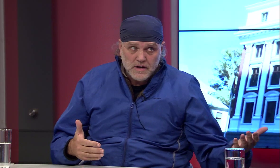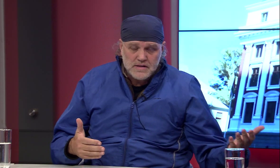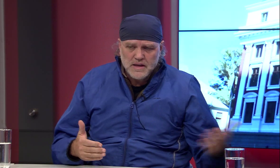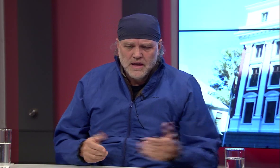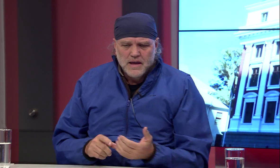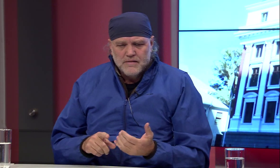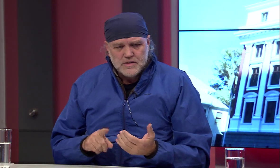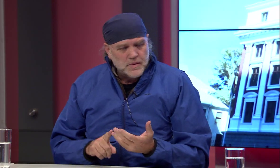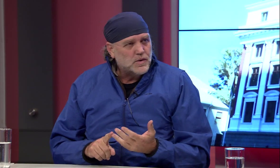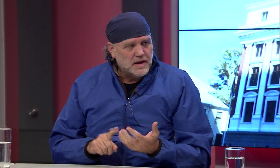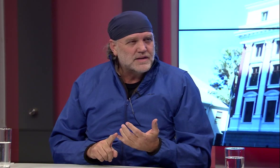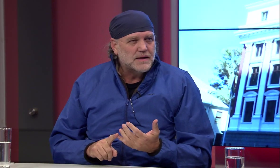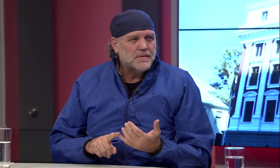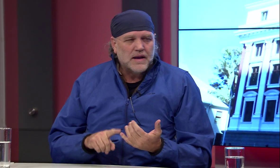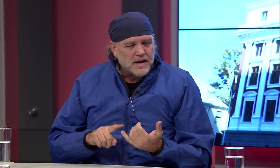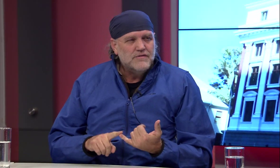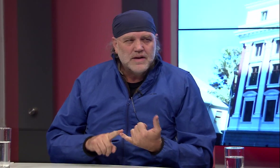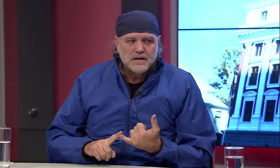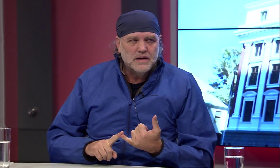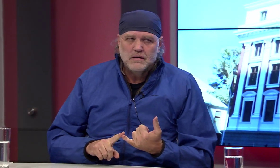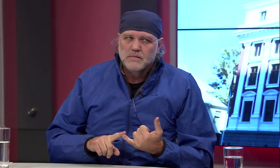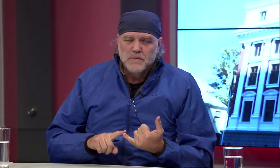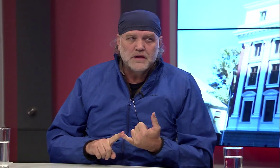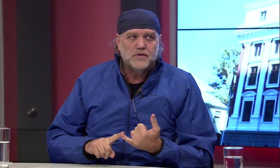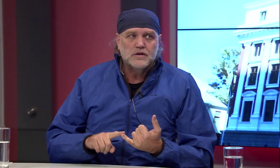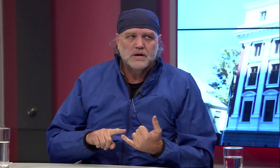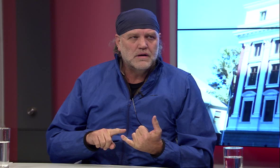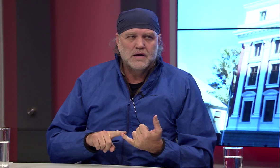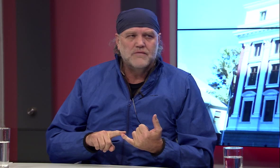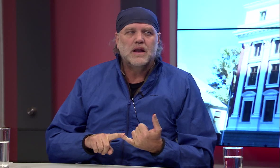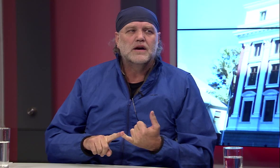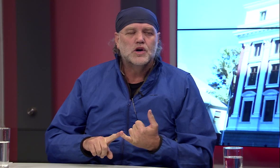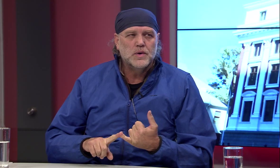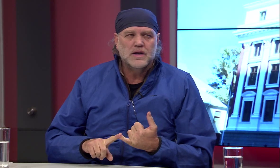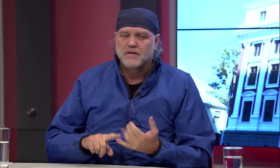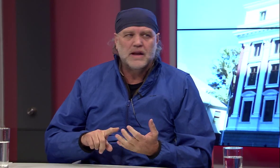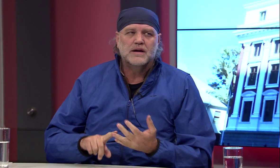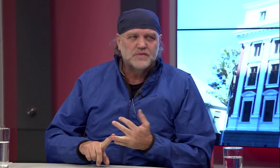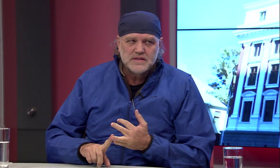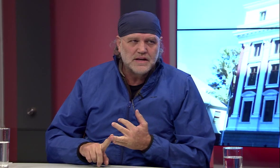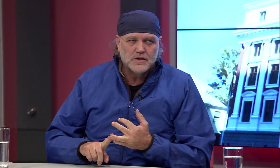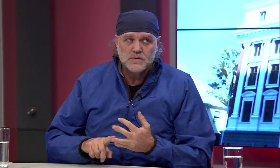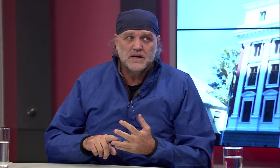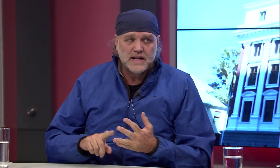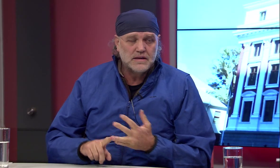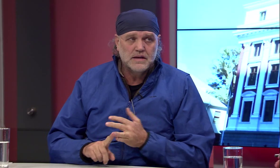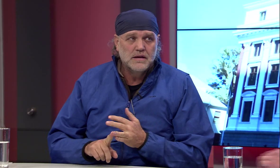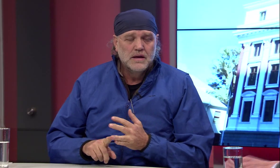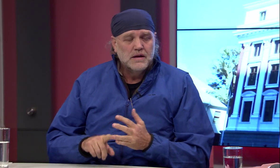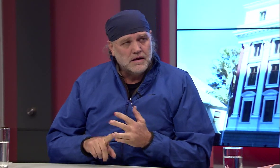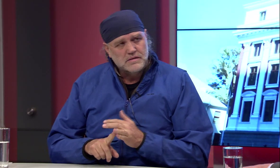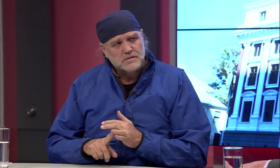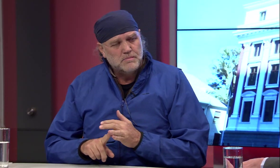sy vorige is nie, was twee goed. Die een is hy kan nie weer die mite van geweldige groei en geweldige investering wat ons gaan red uit